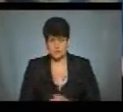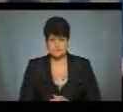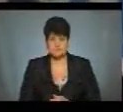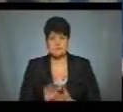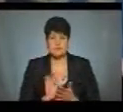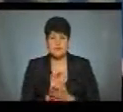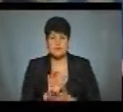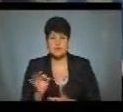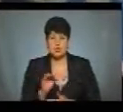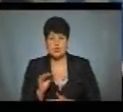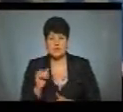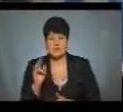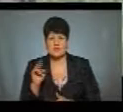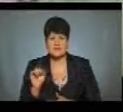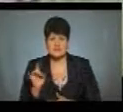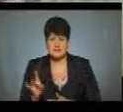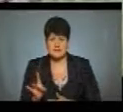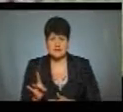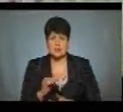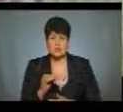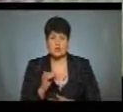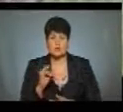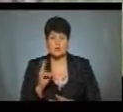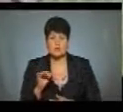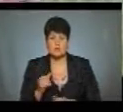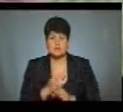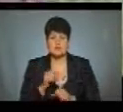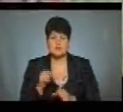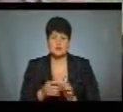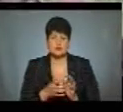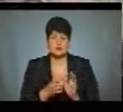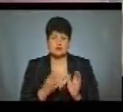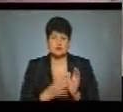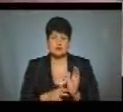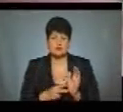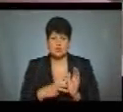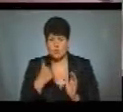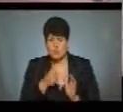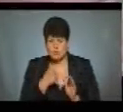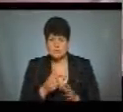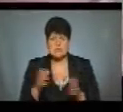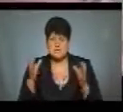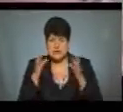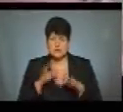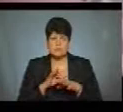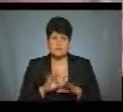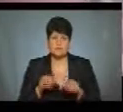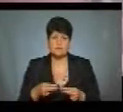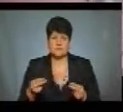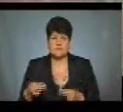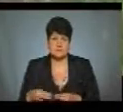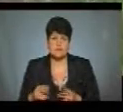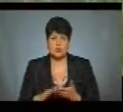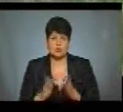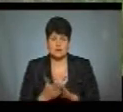Пресофіцер Тернопільської окремої артилерійської бригади Юрій Кульпа працював у 1997 році радіоведучим. Згодом підписав контракт із